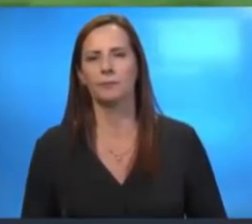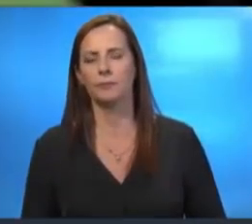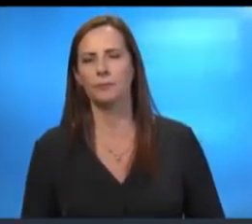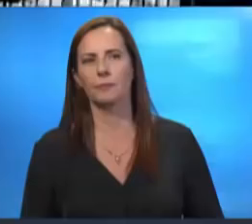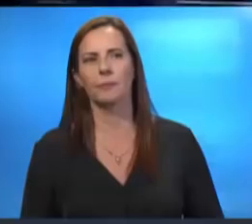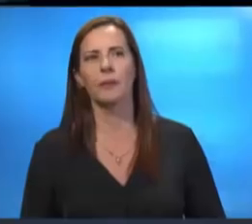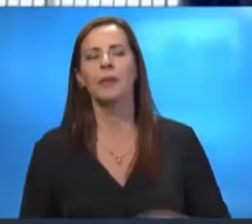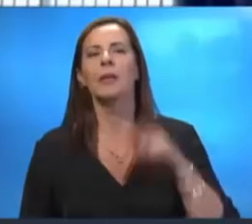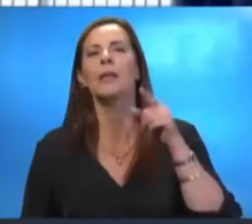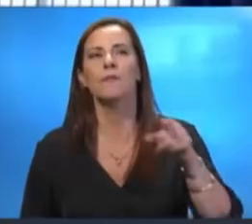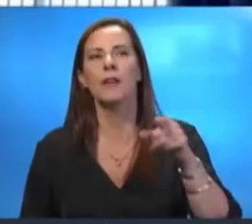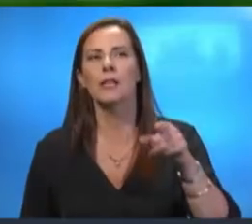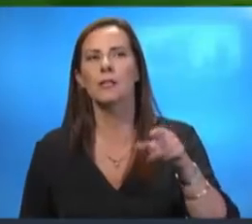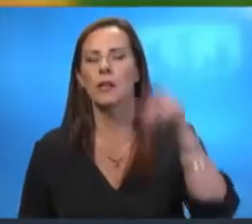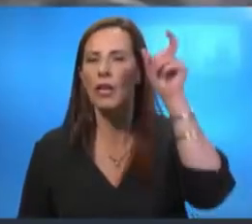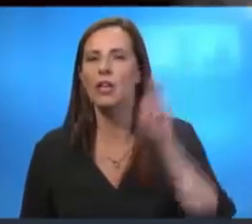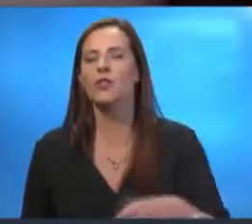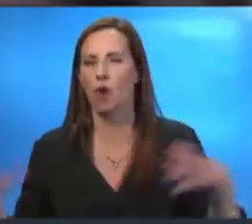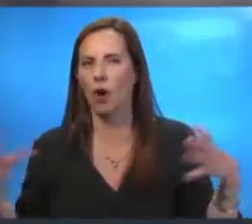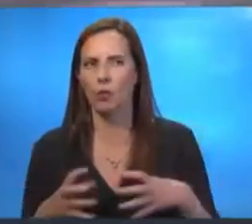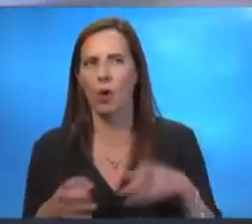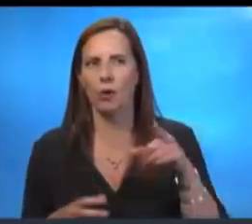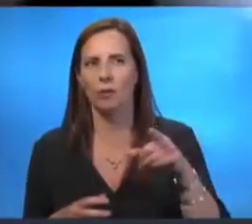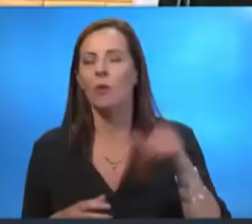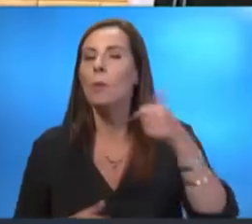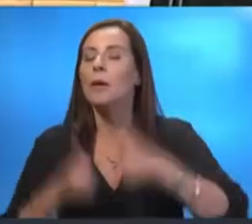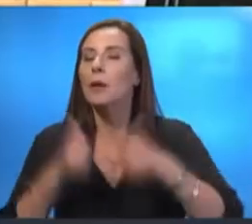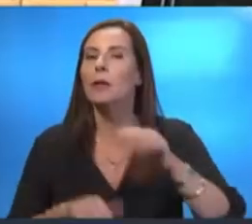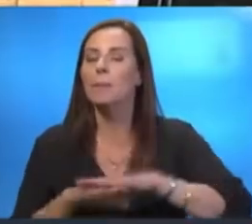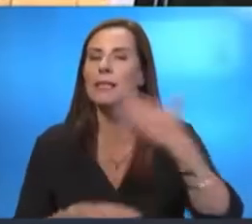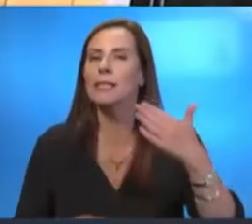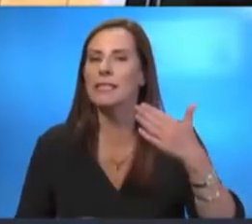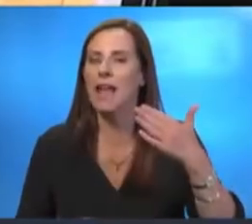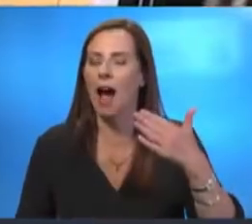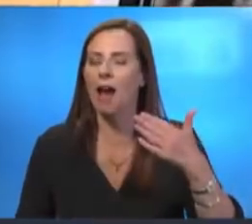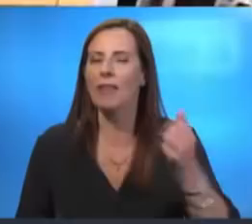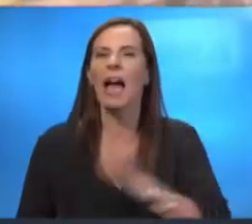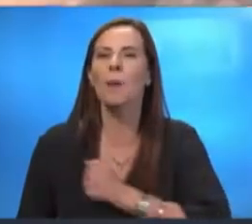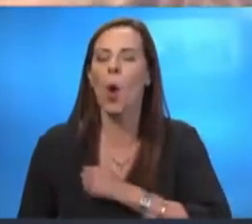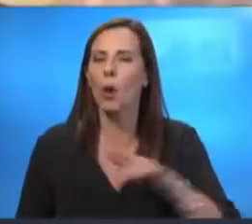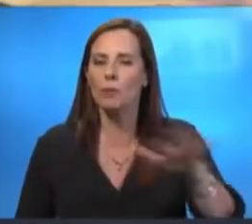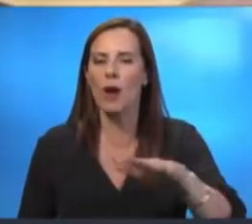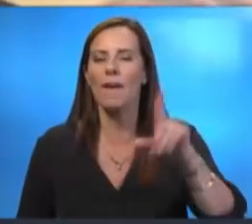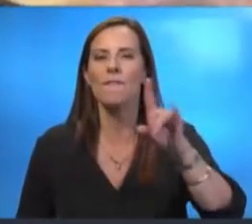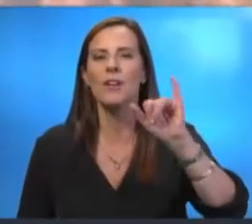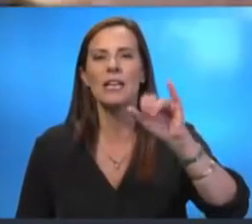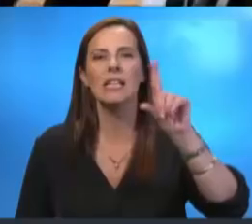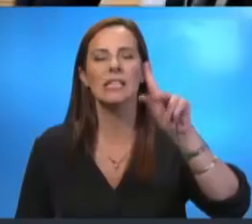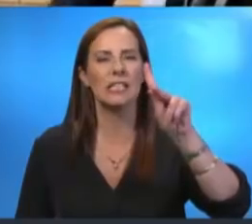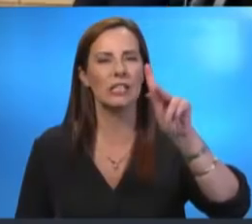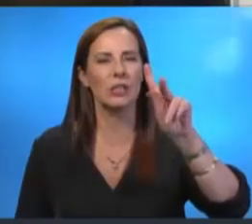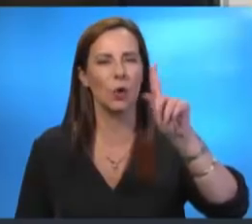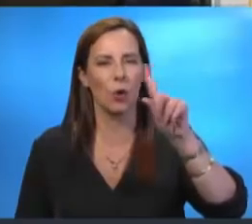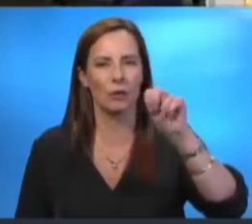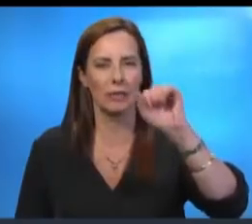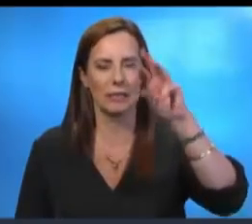וזהו כבר פול נילן, איש תנועת האלט-רייט. נילן מתמודד בצד הרפובליקני על המושב בוויסקונסין, ממנו פורש כעת יושב ראש בית הנבחרים,